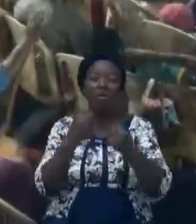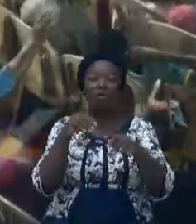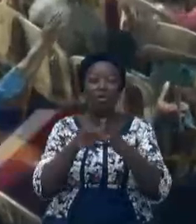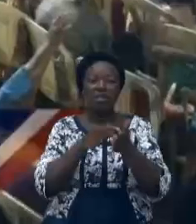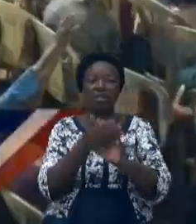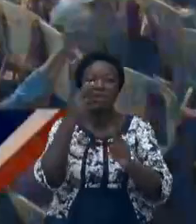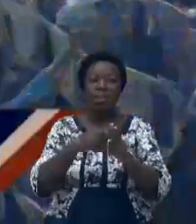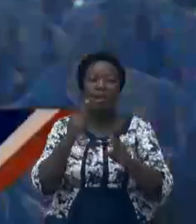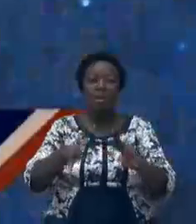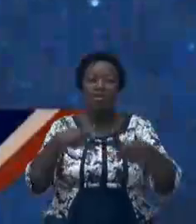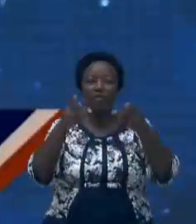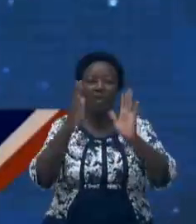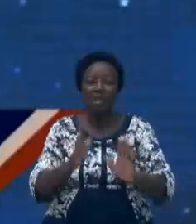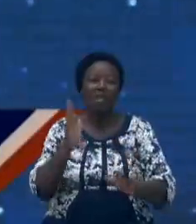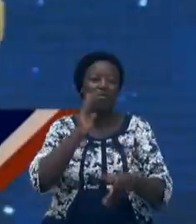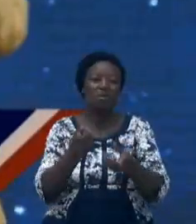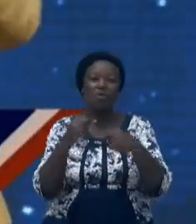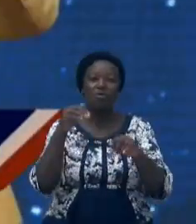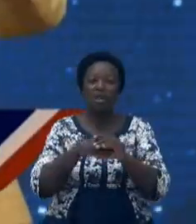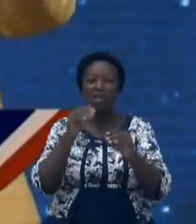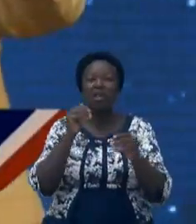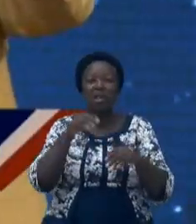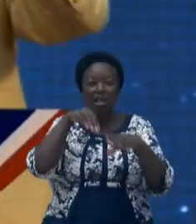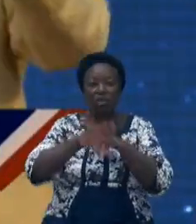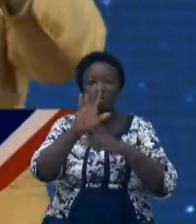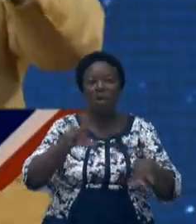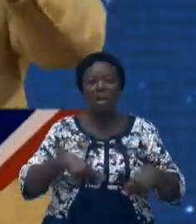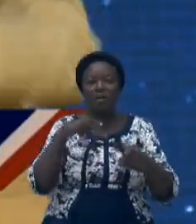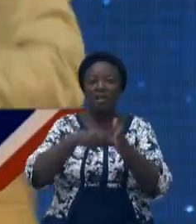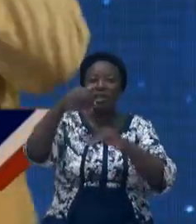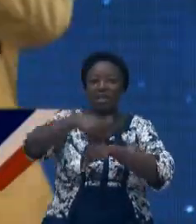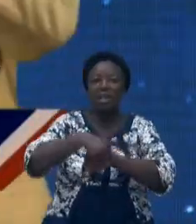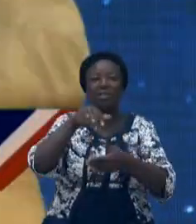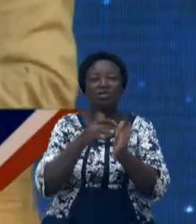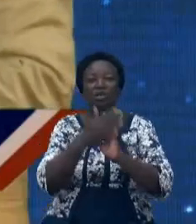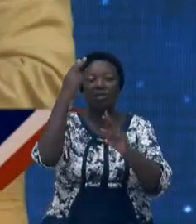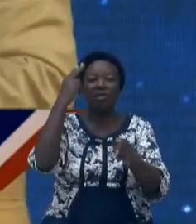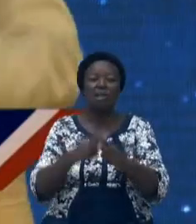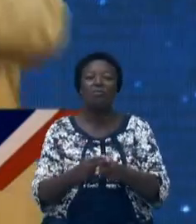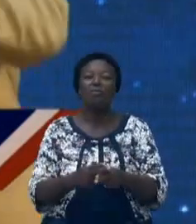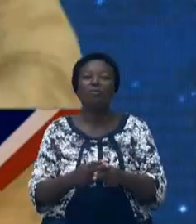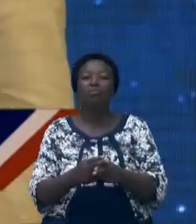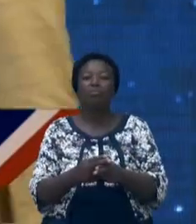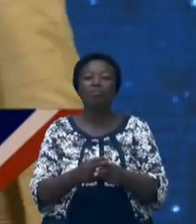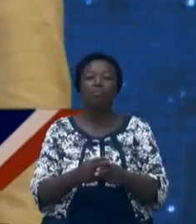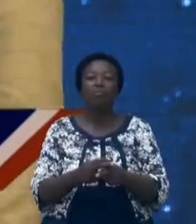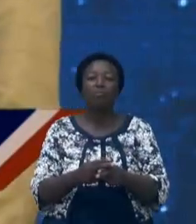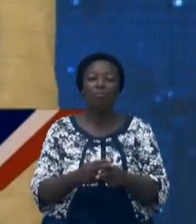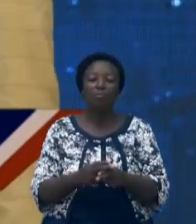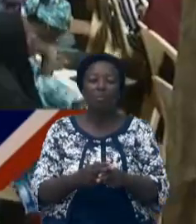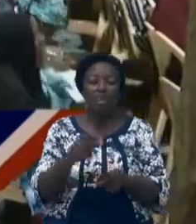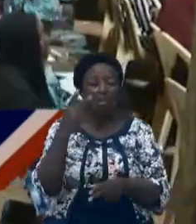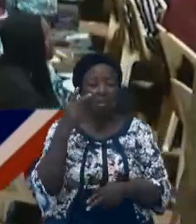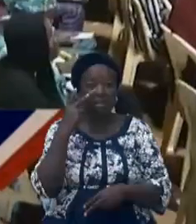le guérisseur bas venir le pourvoyeur viendra dans ta vie ce soit au nom de